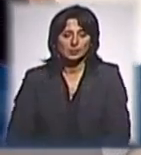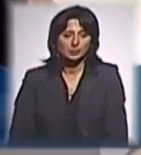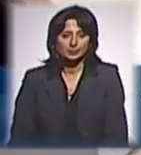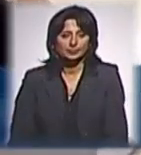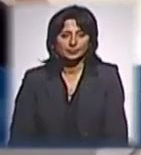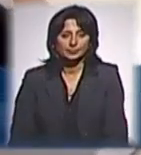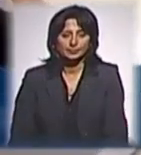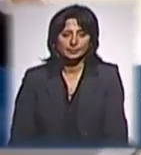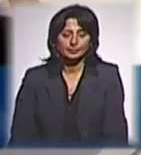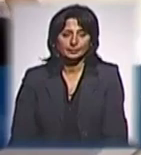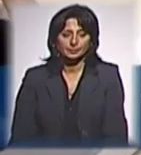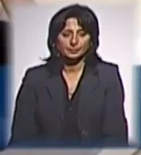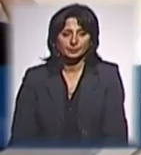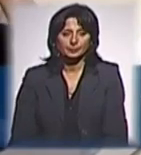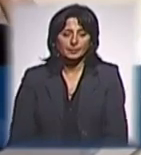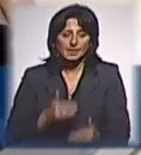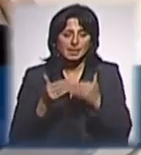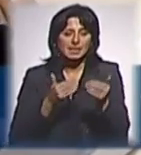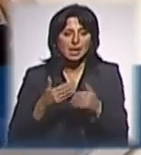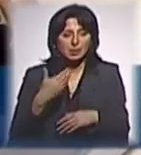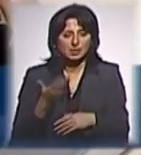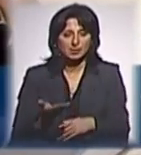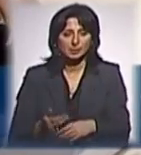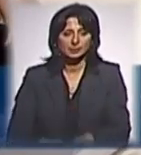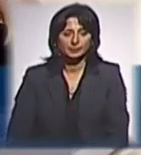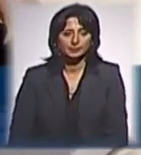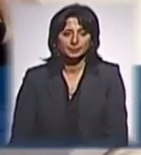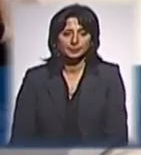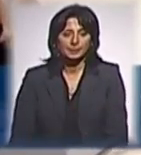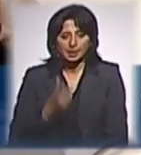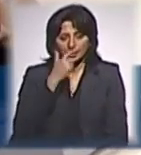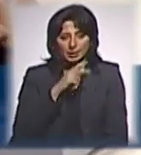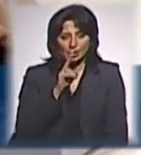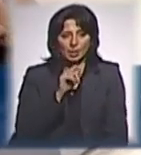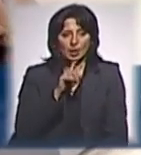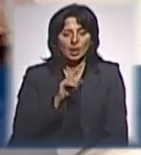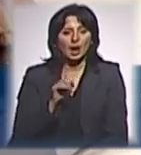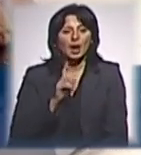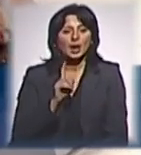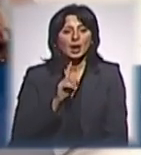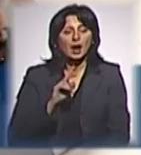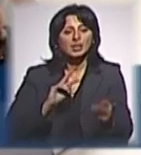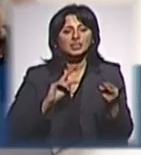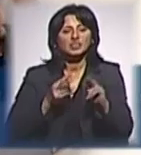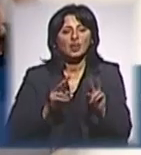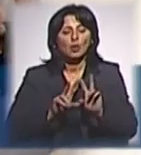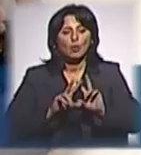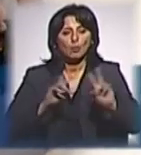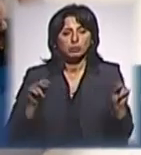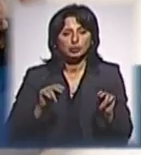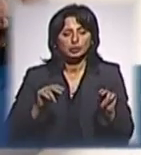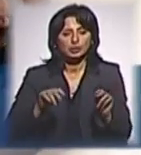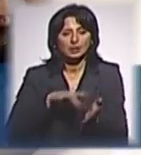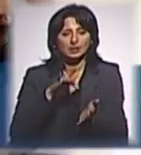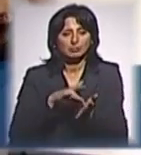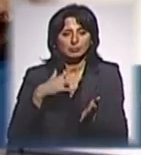კახა. გამარჯობა ეკა. წარმატებებს გისურვებთ, დაბრუნდით. ბატონ კახა, რა სახის სვლილებებს პირდებით